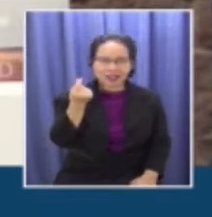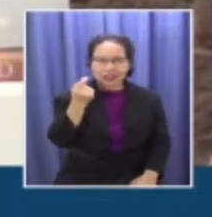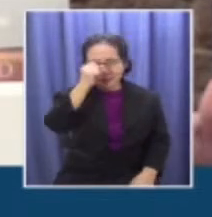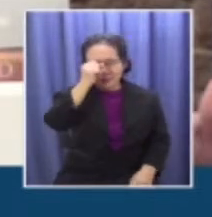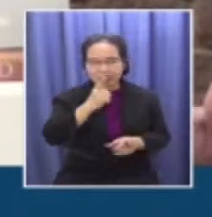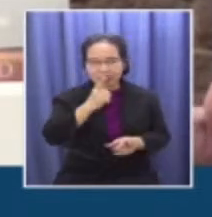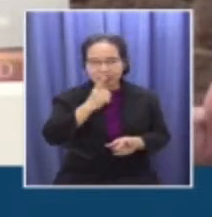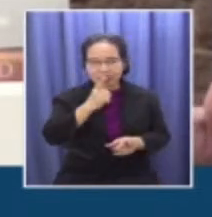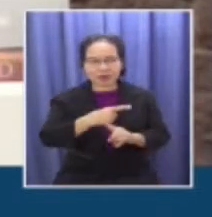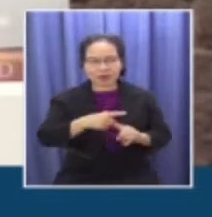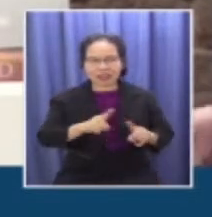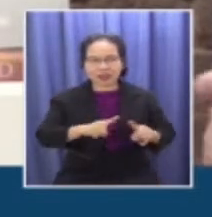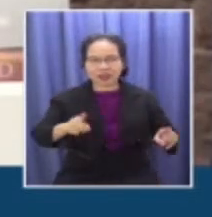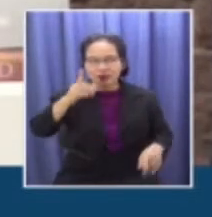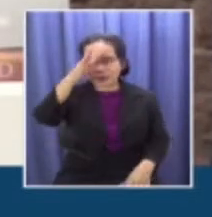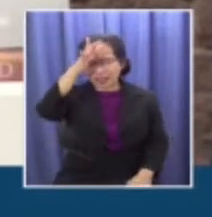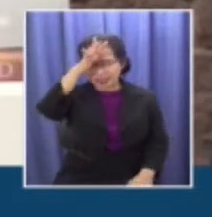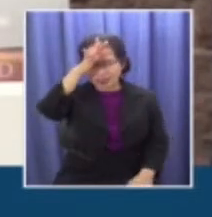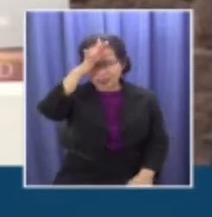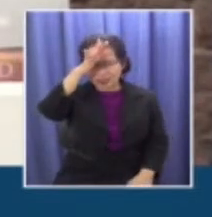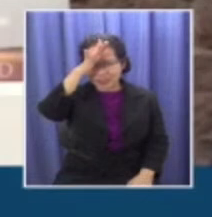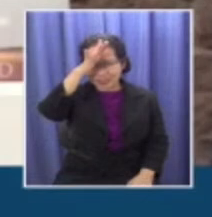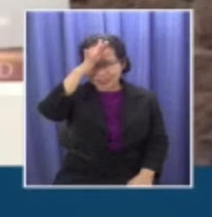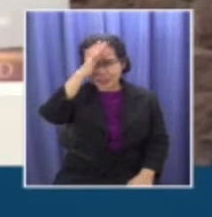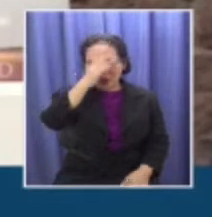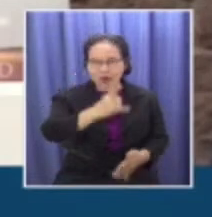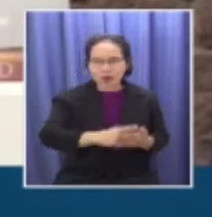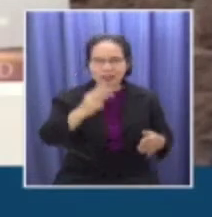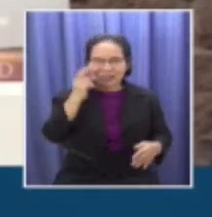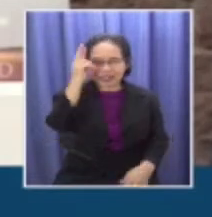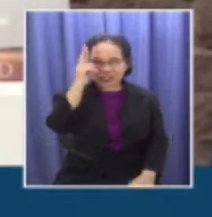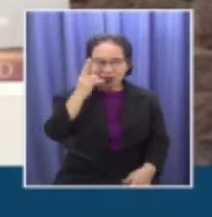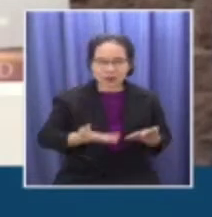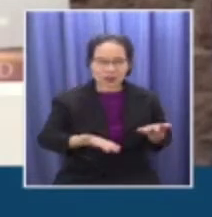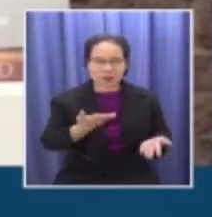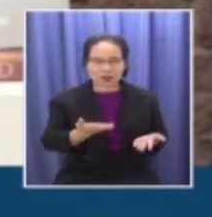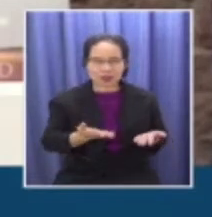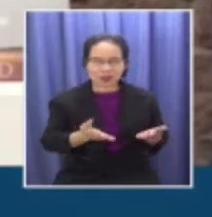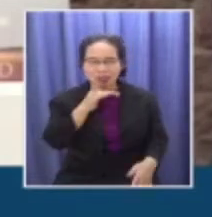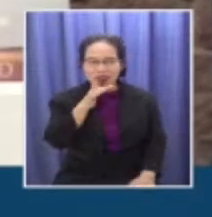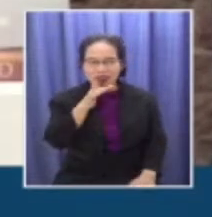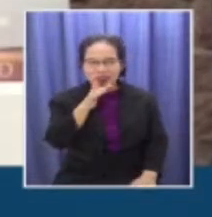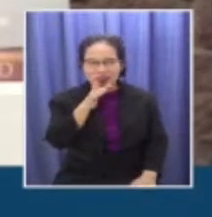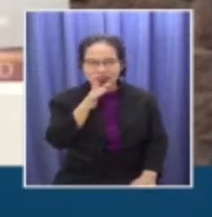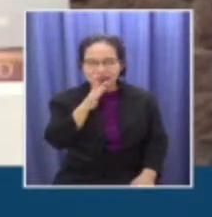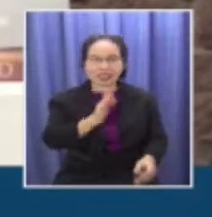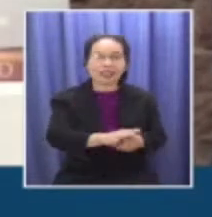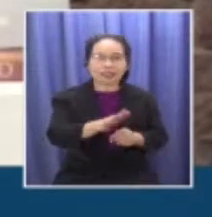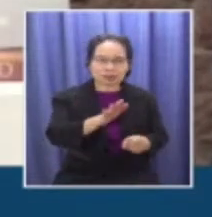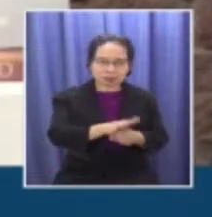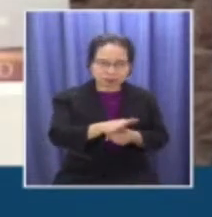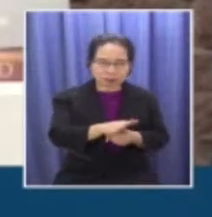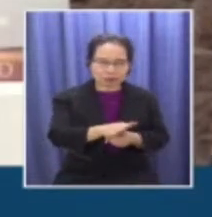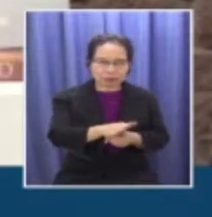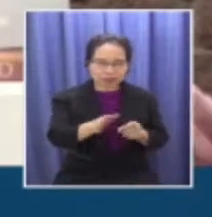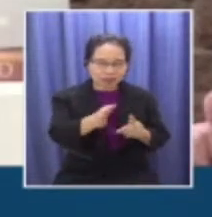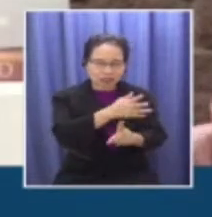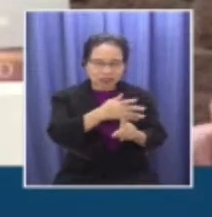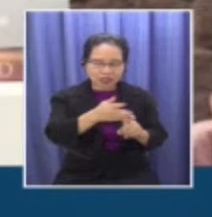ɔbaa ɛna nim ne mma no ɛpapa